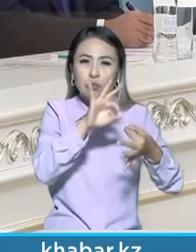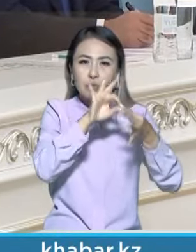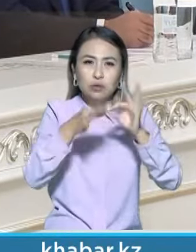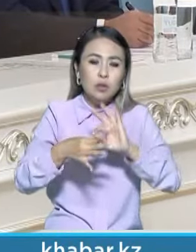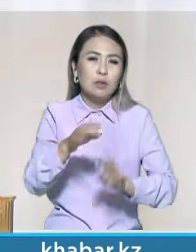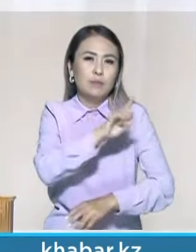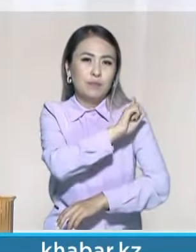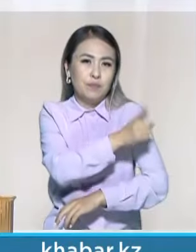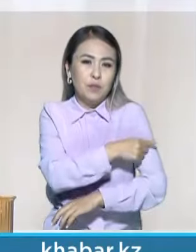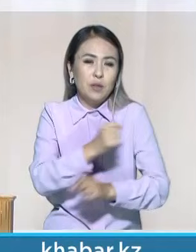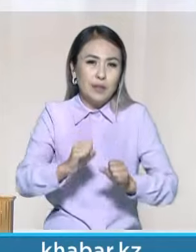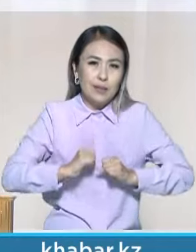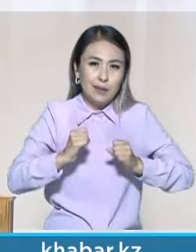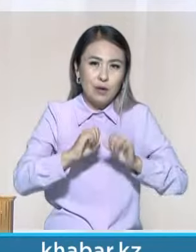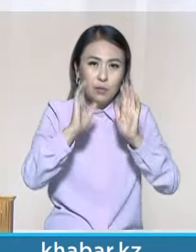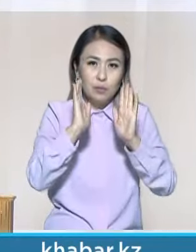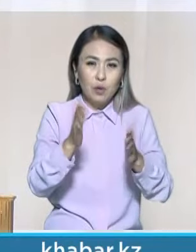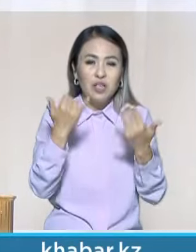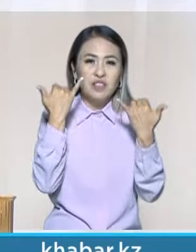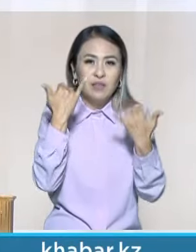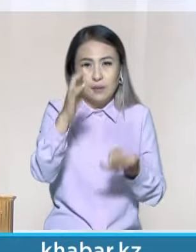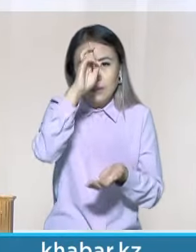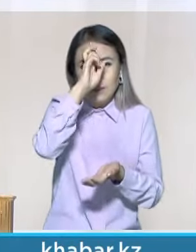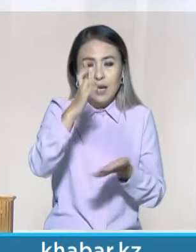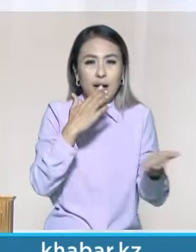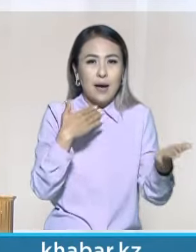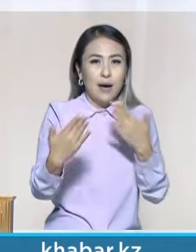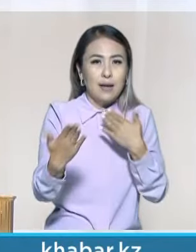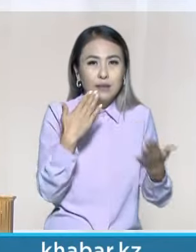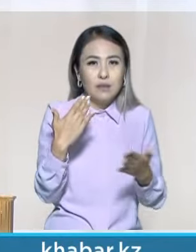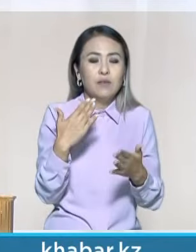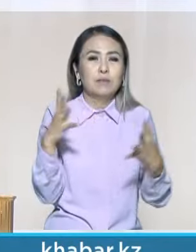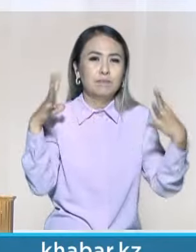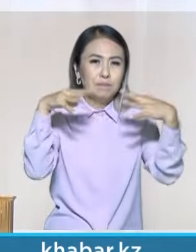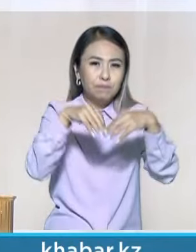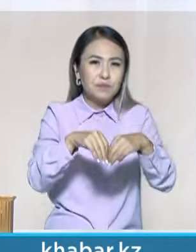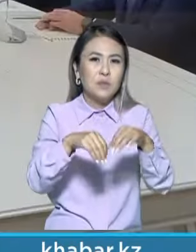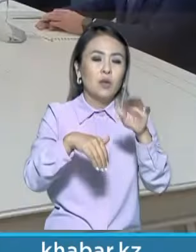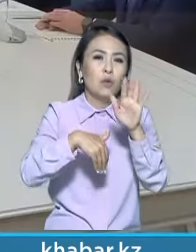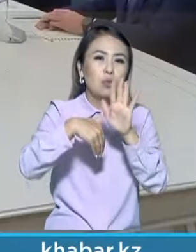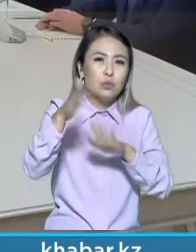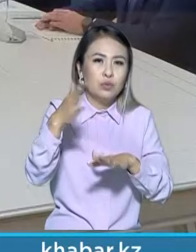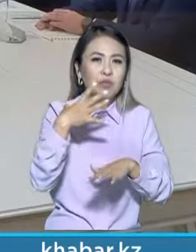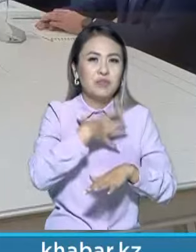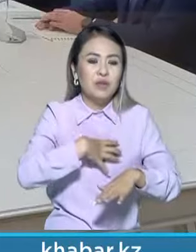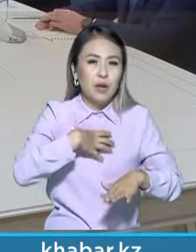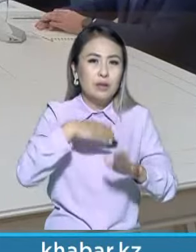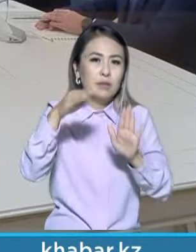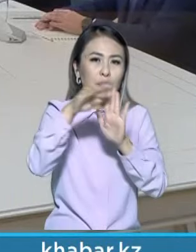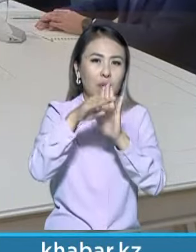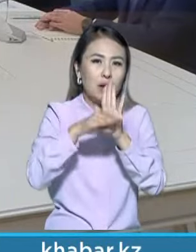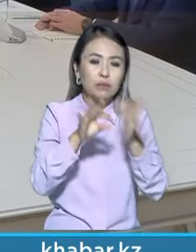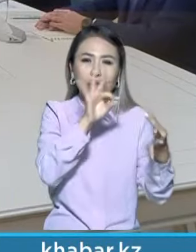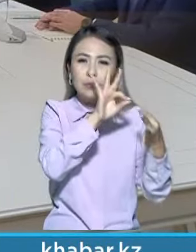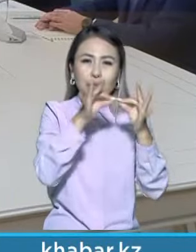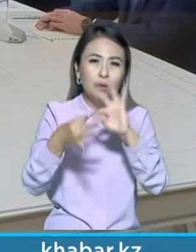бар күш-жігерімізді саламыз. Бүгін біз мемлекеттеріміз арасындағы ынтымақтастық пен одақтастықтың негізгі бағыттарын